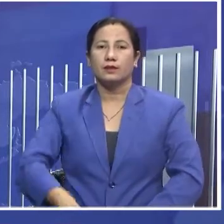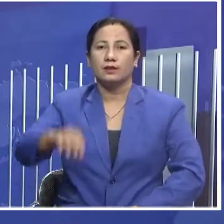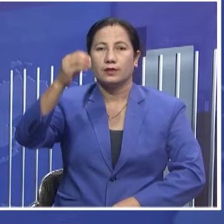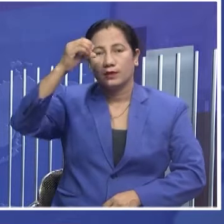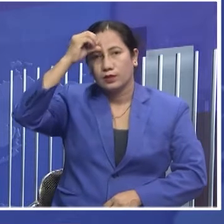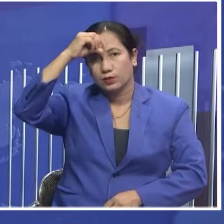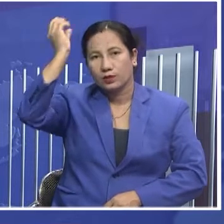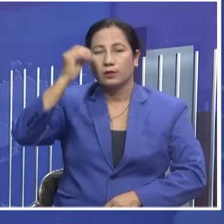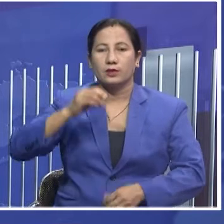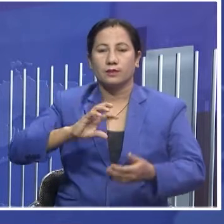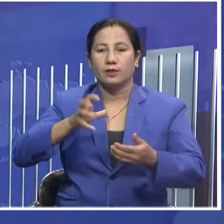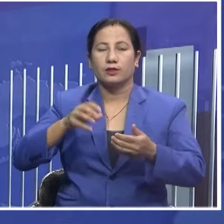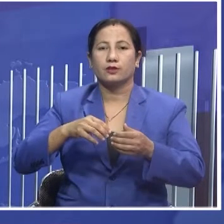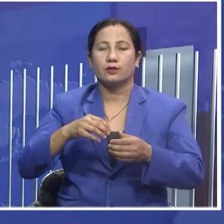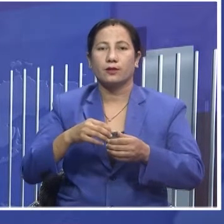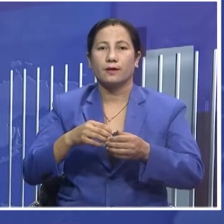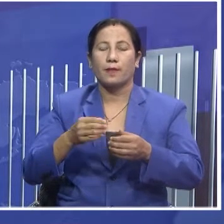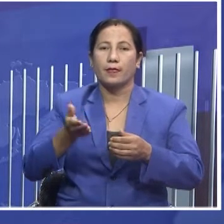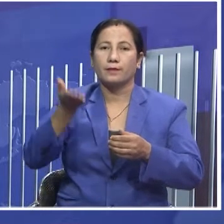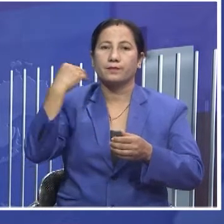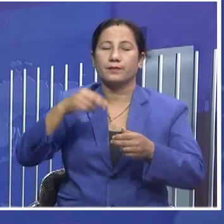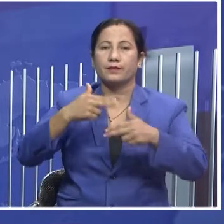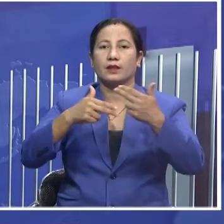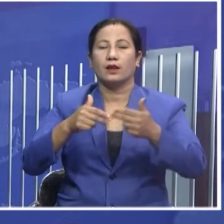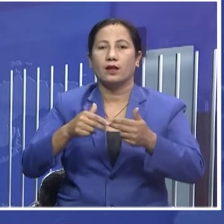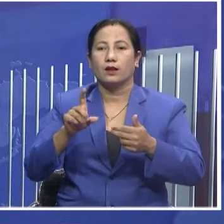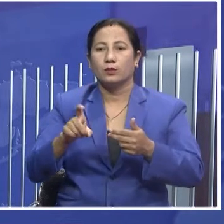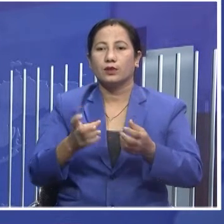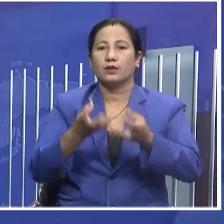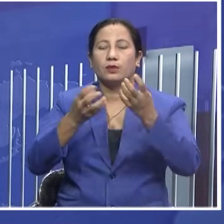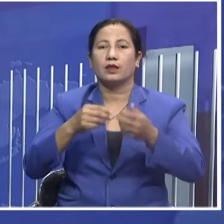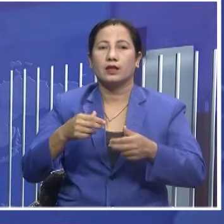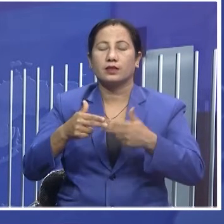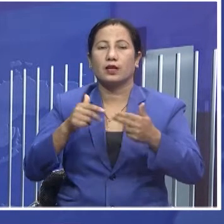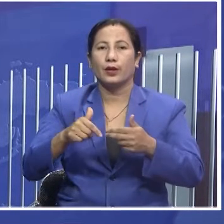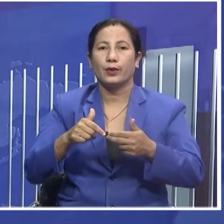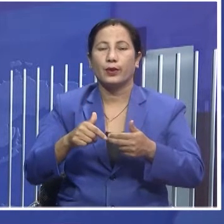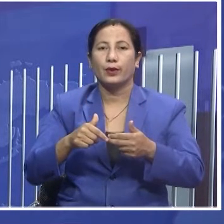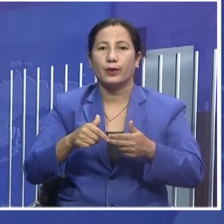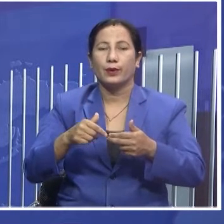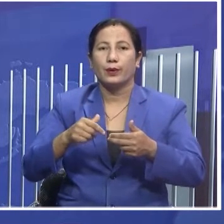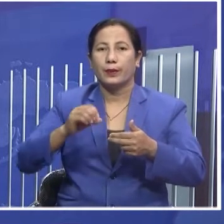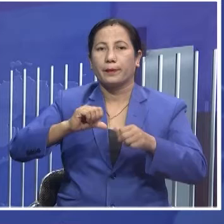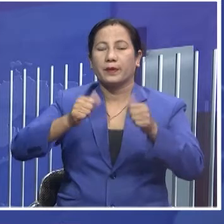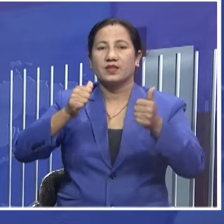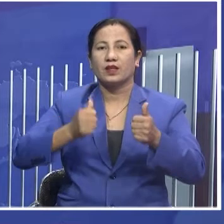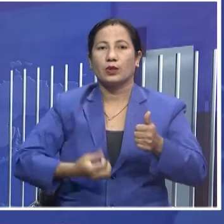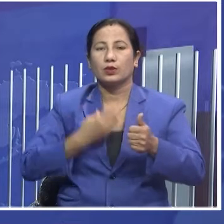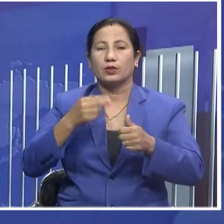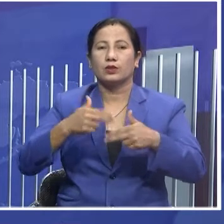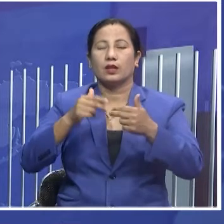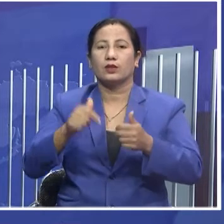सुदूरपश्चिम प्रदेशको मौलिक पर्वको रूपमा रहेको बुढी पोल्ने पर्व यो परम्परा विजय उत्सवको प्रतीक हो। तर बिस्तारै यसको